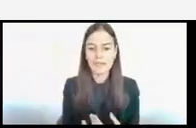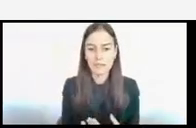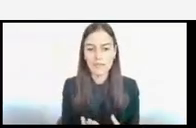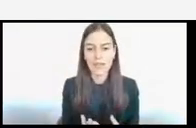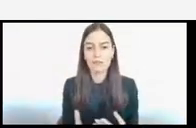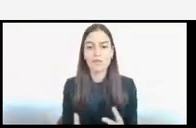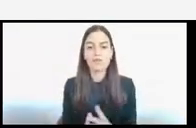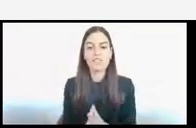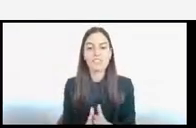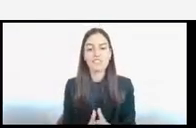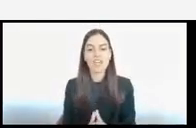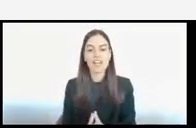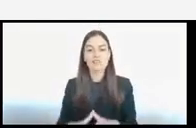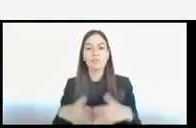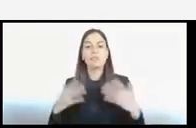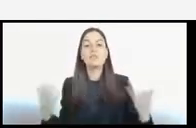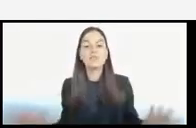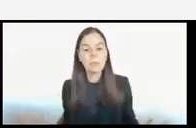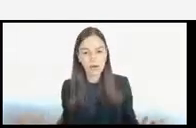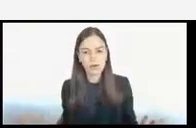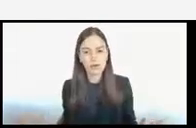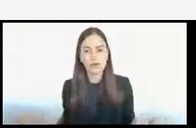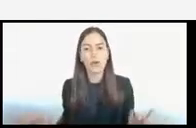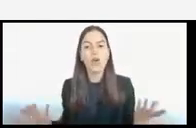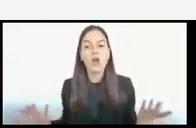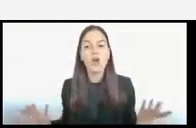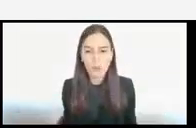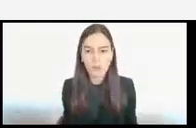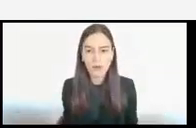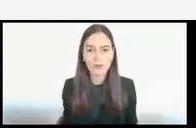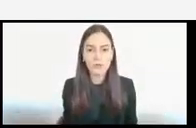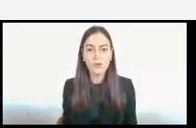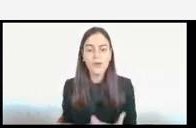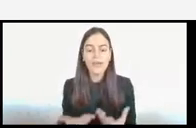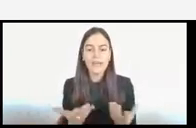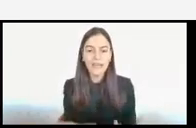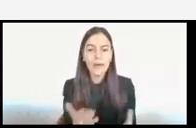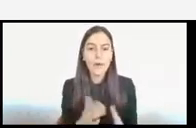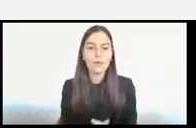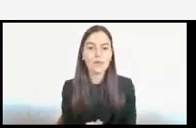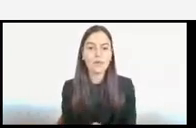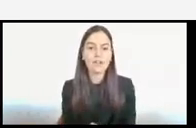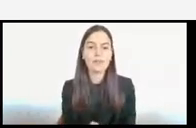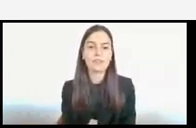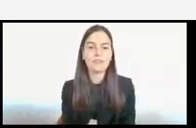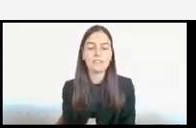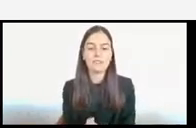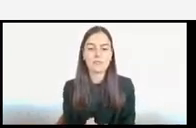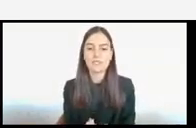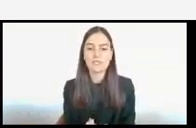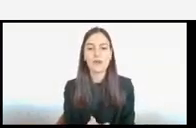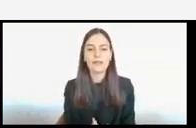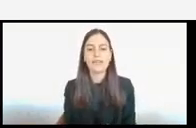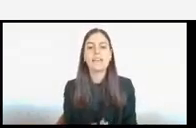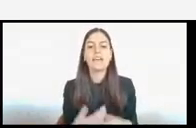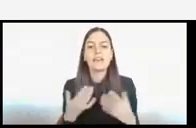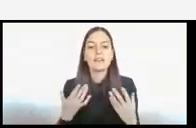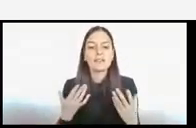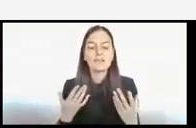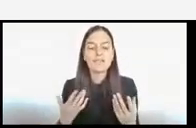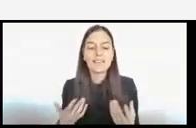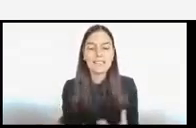votre base imposable. Donc, j'ai des charges plus importantes que mes revenus, et on peut le voir, ce déficit foncier, il peut